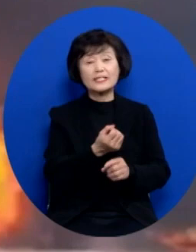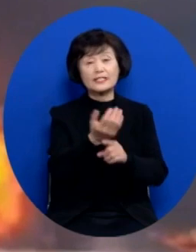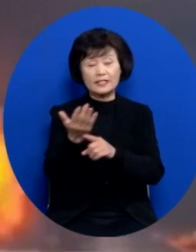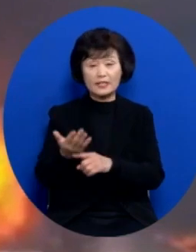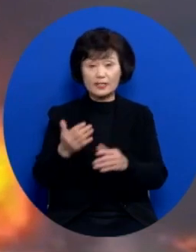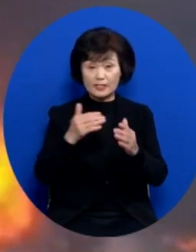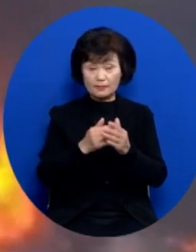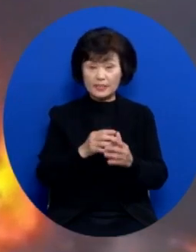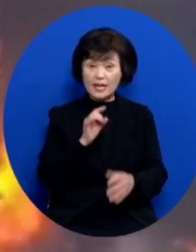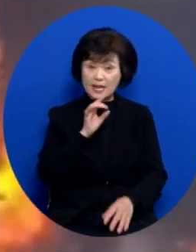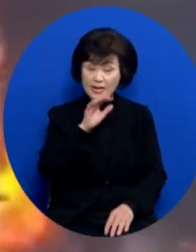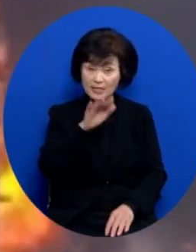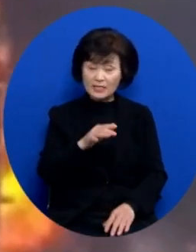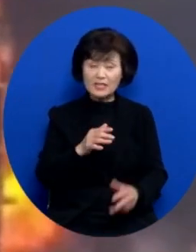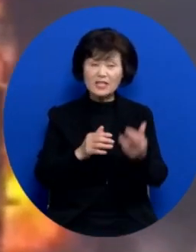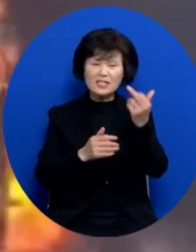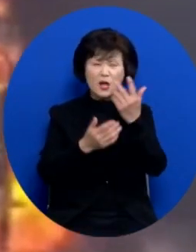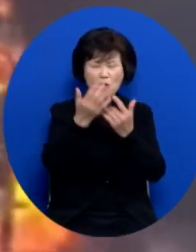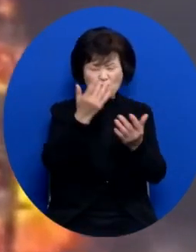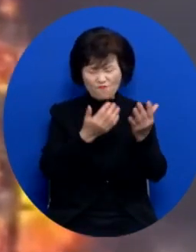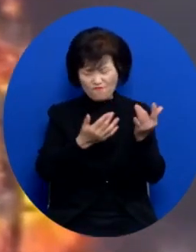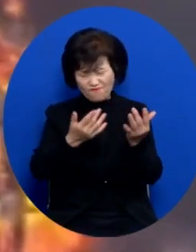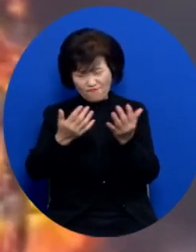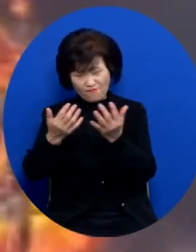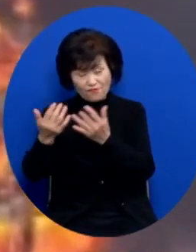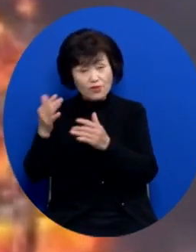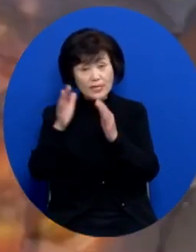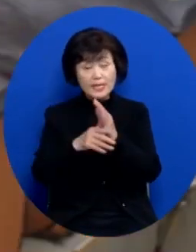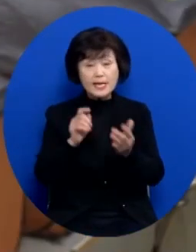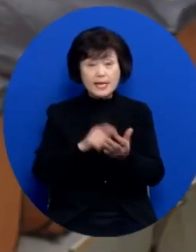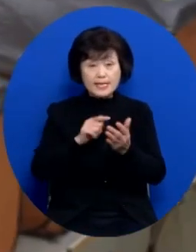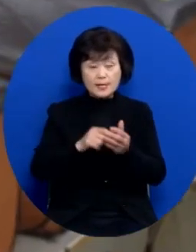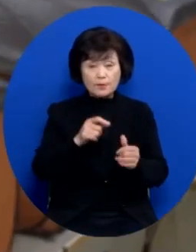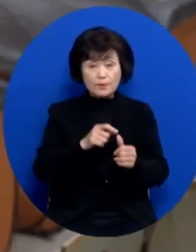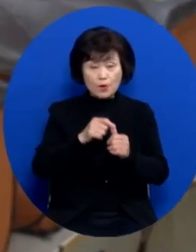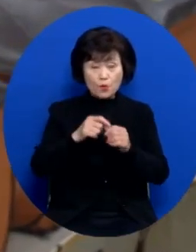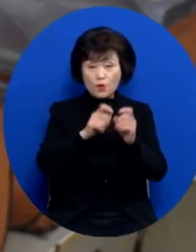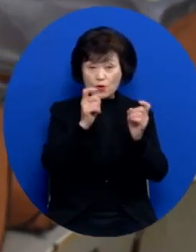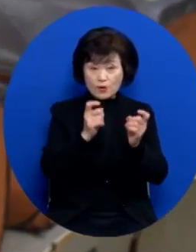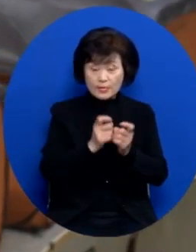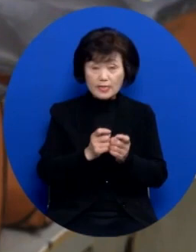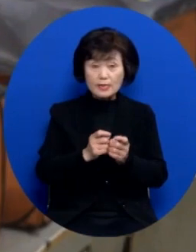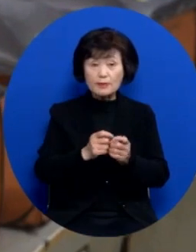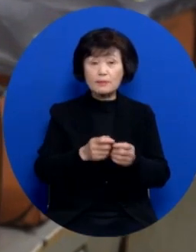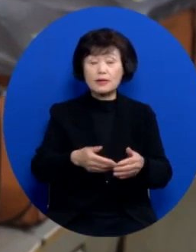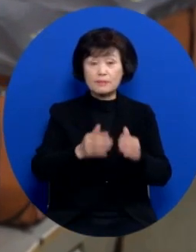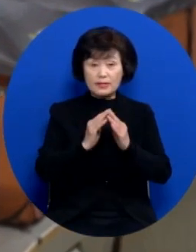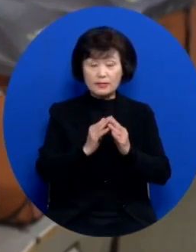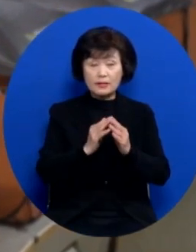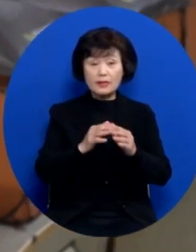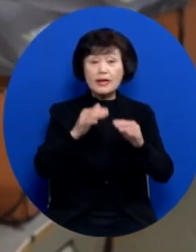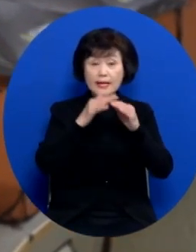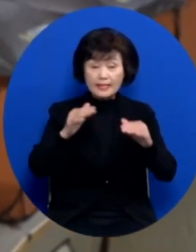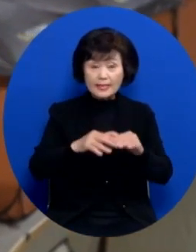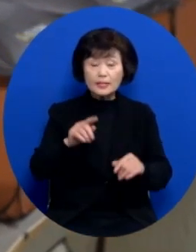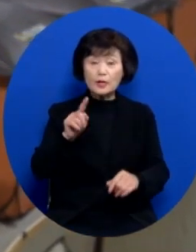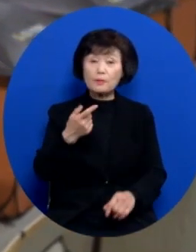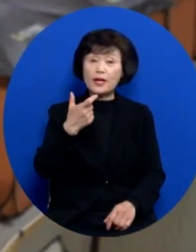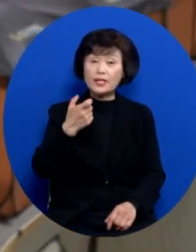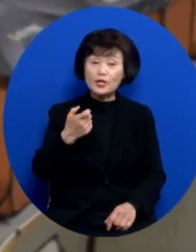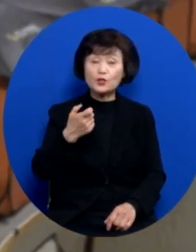구세군은 강릉에서 산불이 발생했을 당시 즉각 긴급 구호팀을 꾸려 현장에 급파해 텐트 160동을